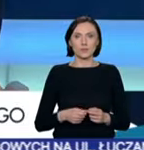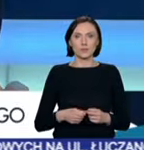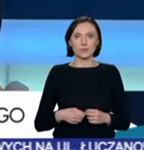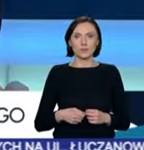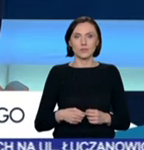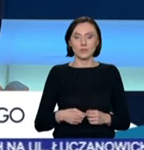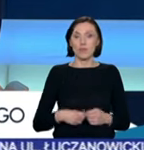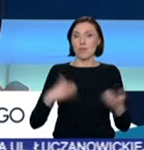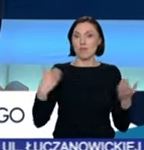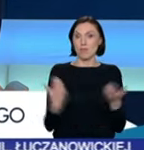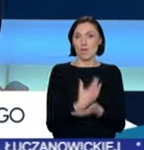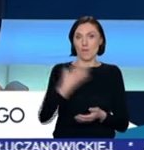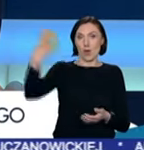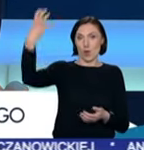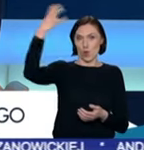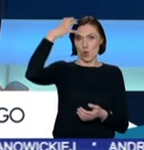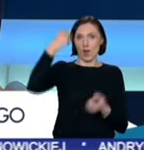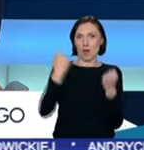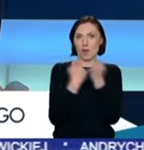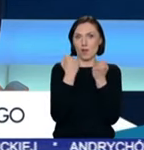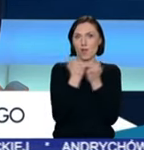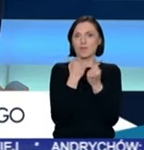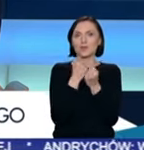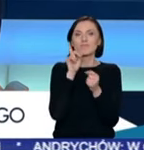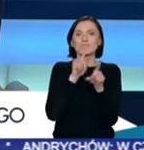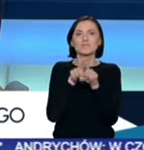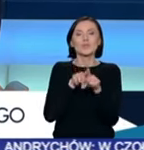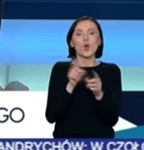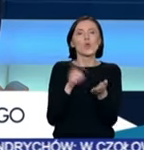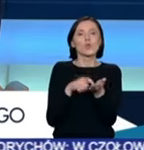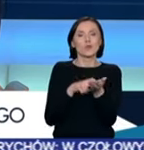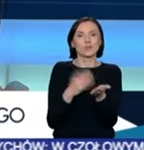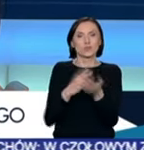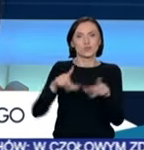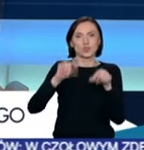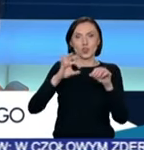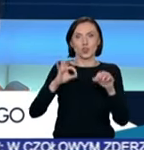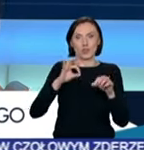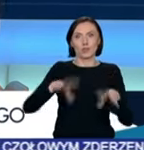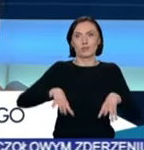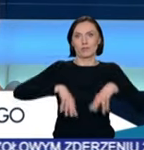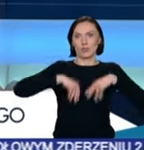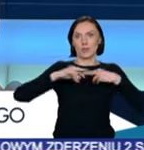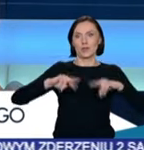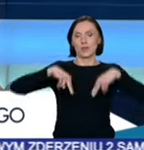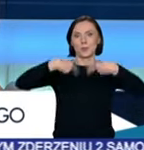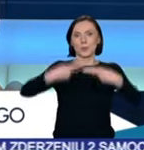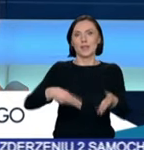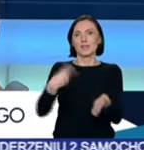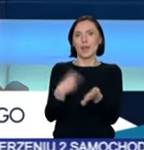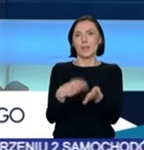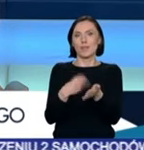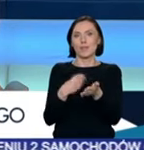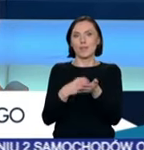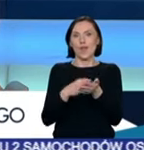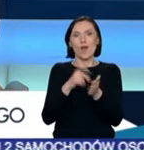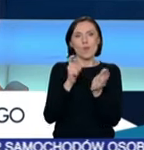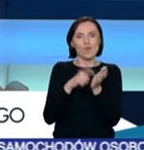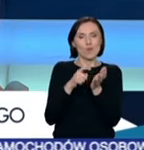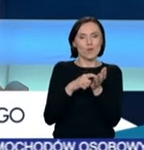Nowy król krakowskiego Bractwa Kurkowego wybrany. Dziś uroczyście przekazano mu srebrnego kura, symbol władzy monarszej i zarazem